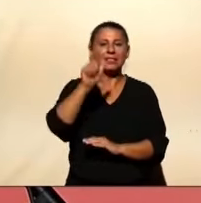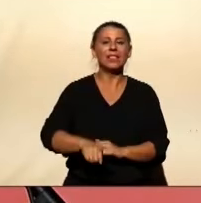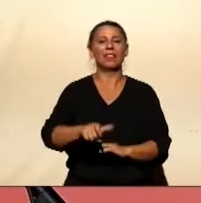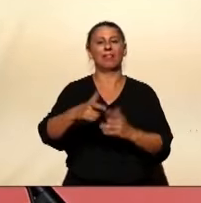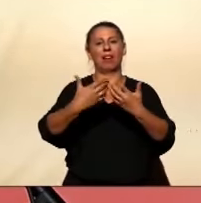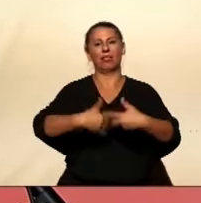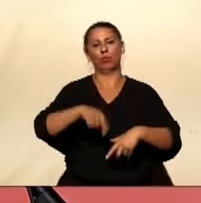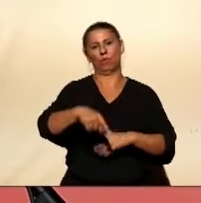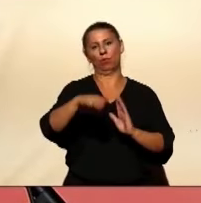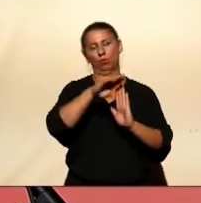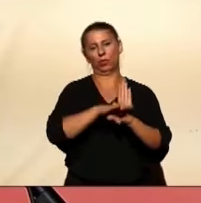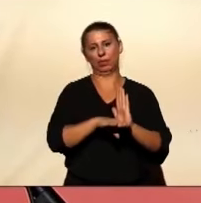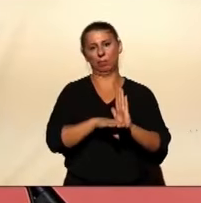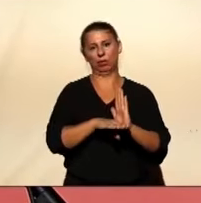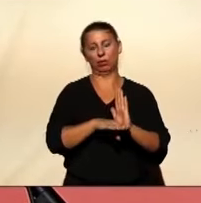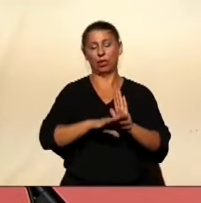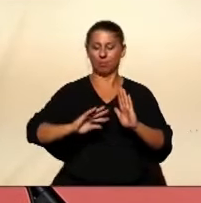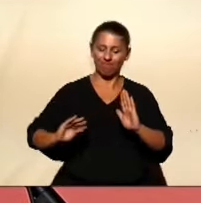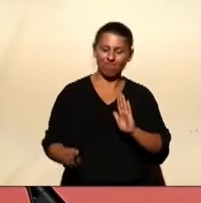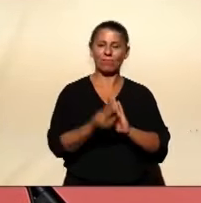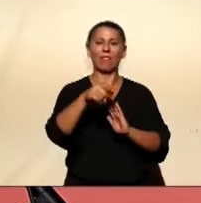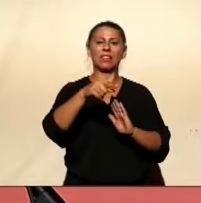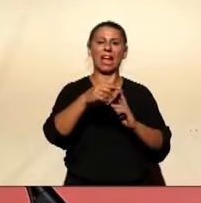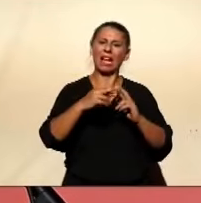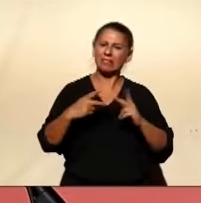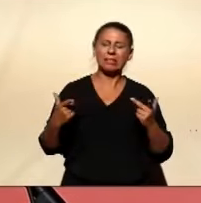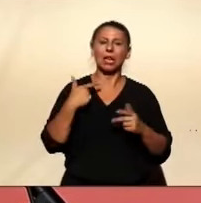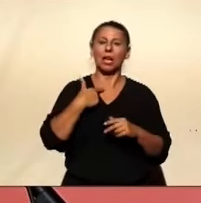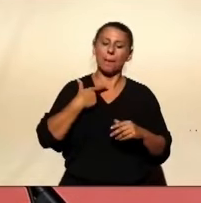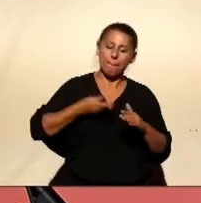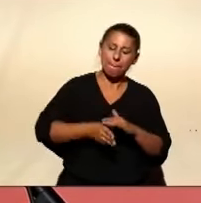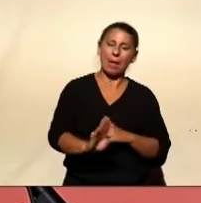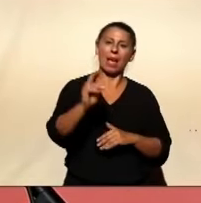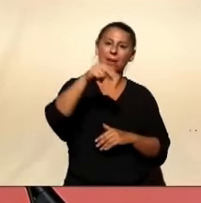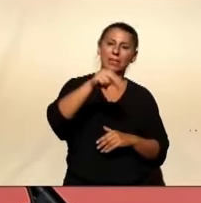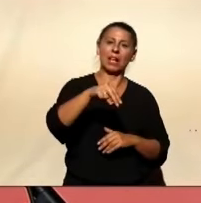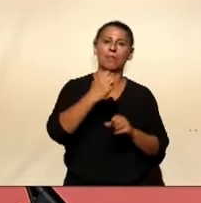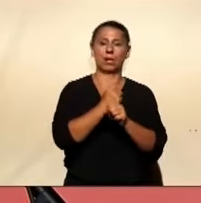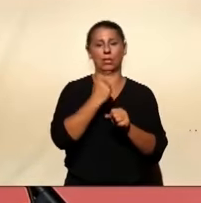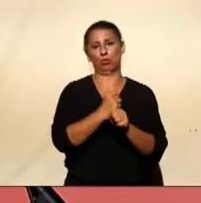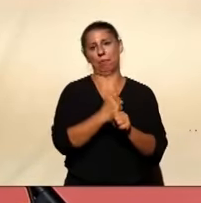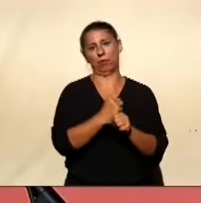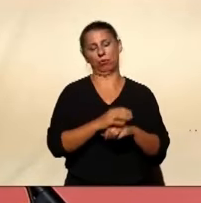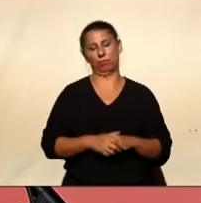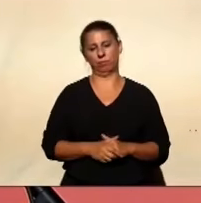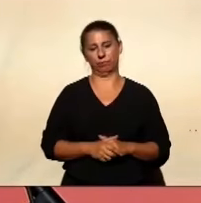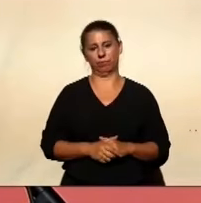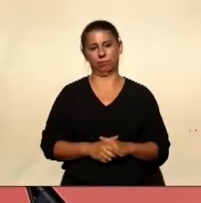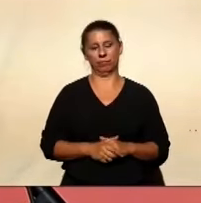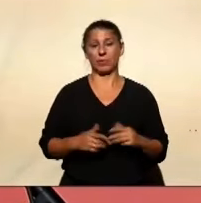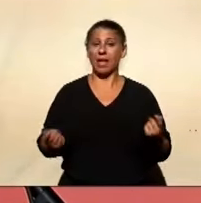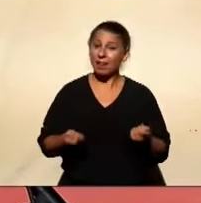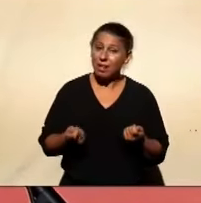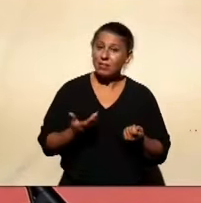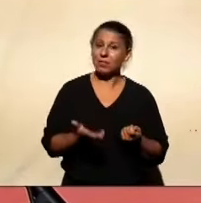λειτουργία αυτού του συστήματος. Γεννιούνται μέσα από την εκμετάλλευση των εργαζομένων, της εργασίας